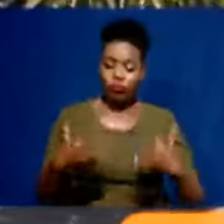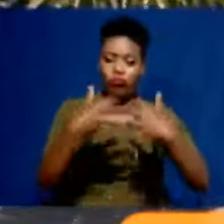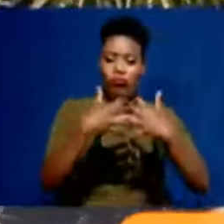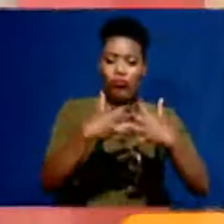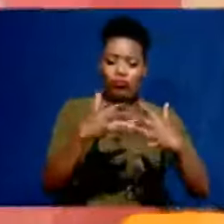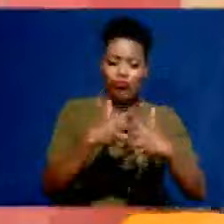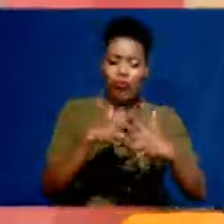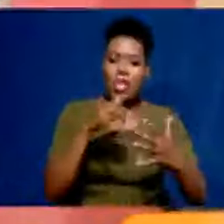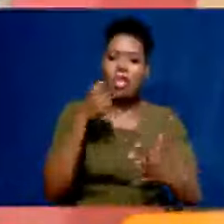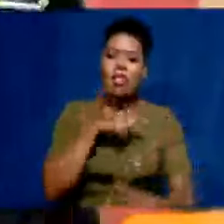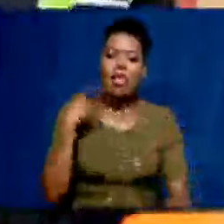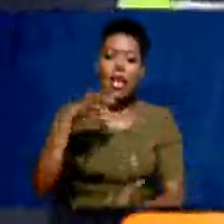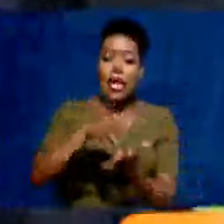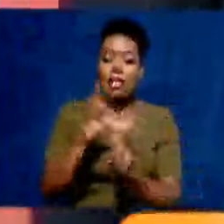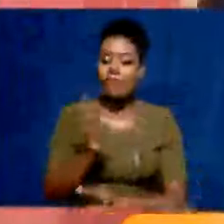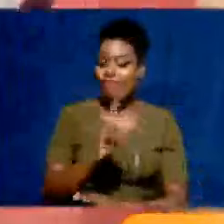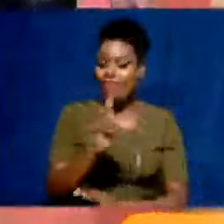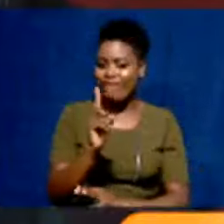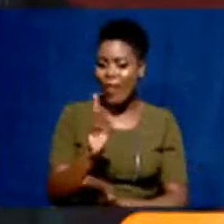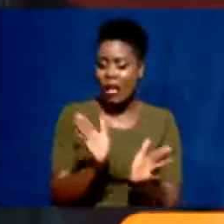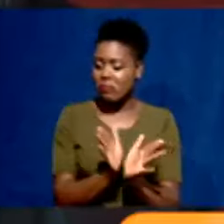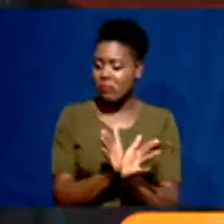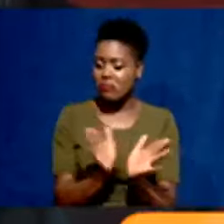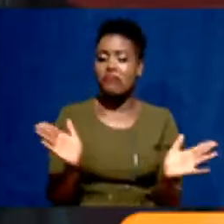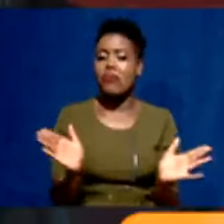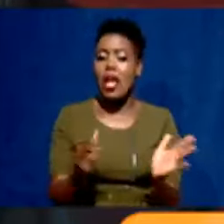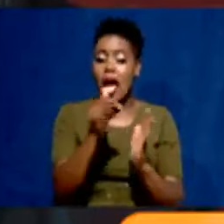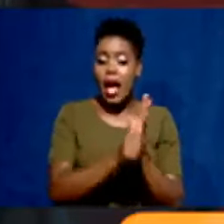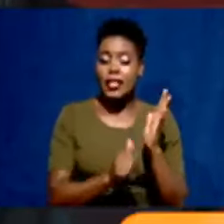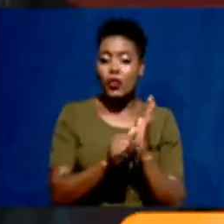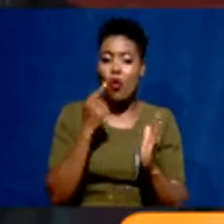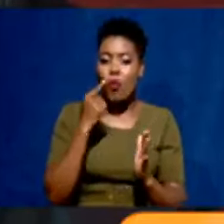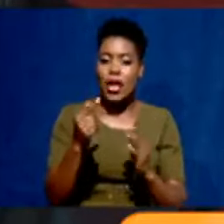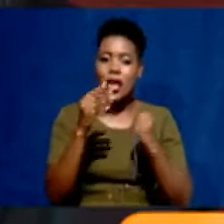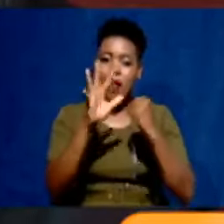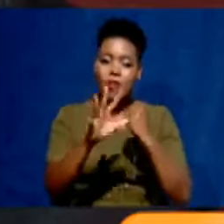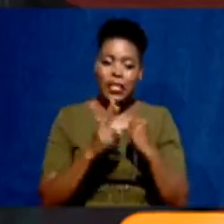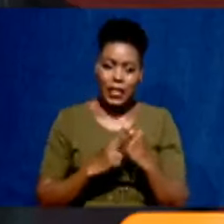la kutekeleza mauaji kibinafsi. Article 157